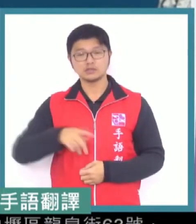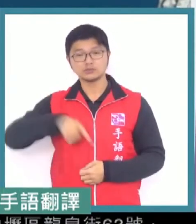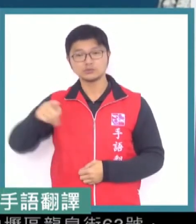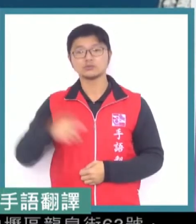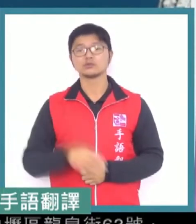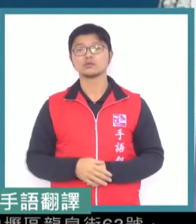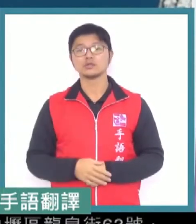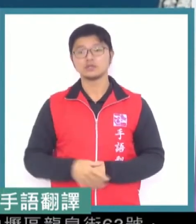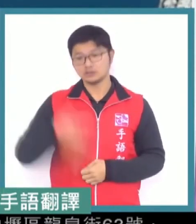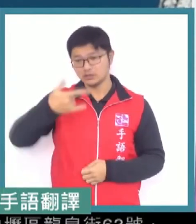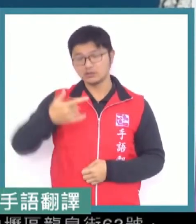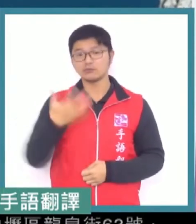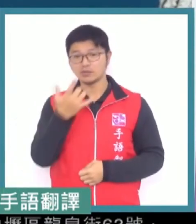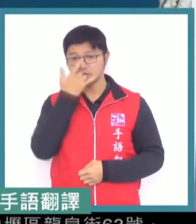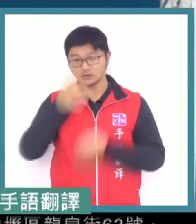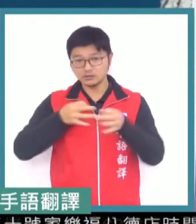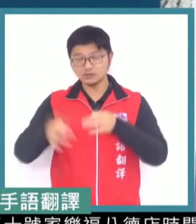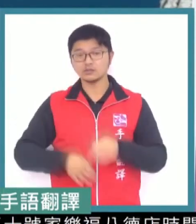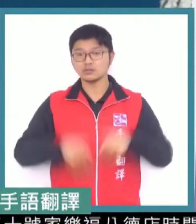间大概是